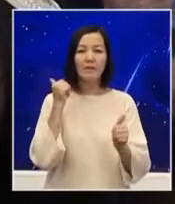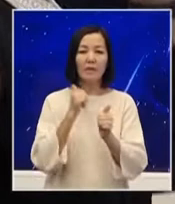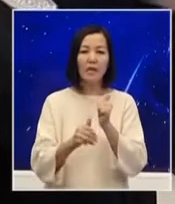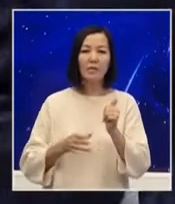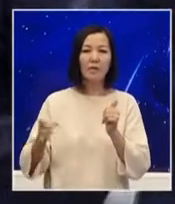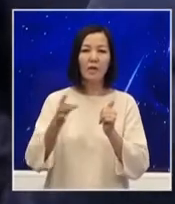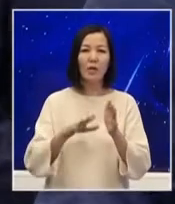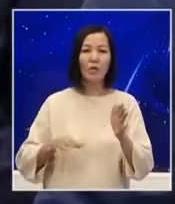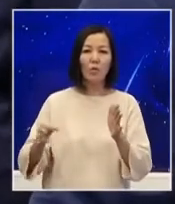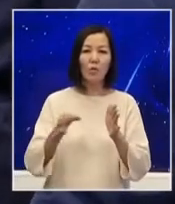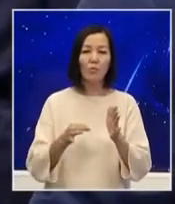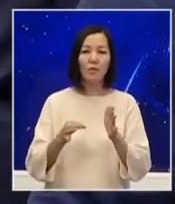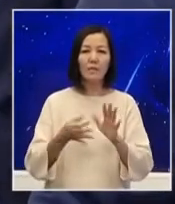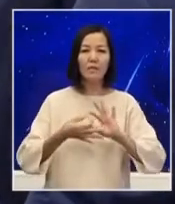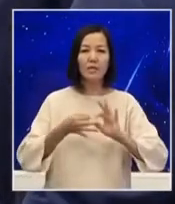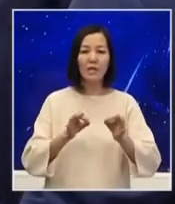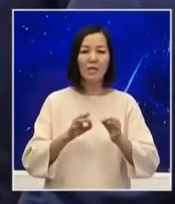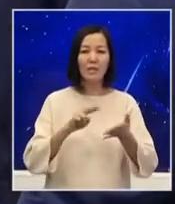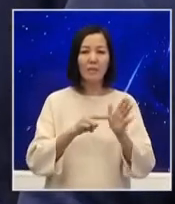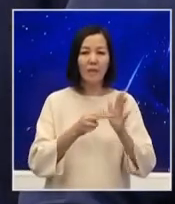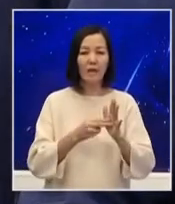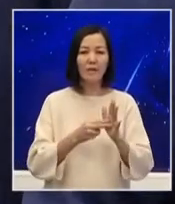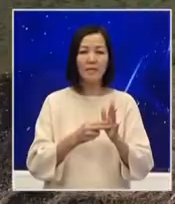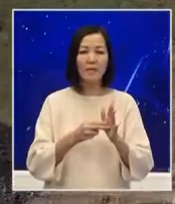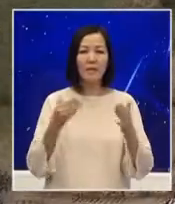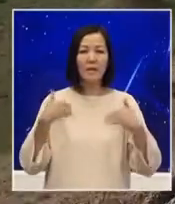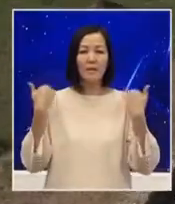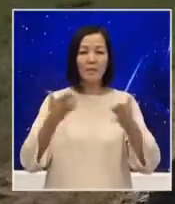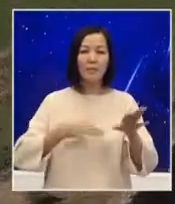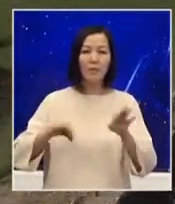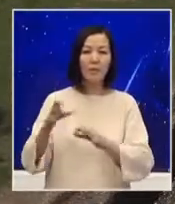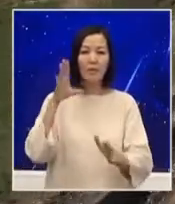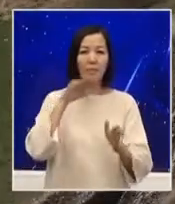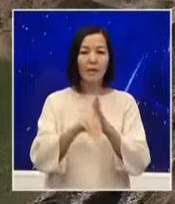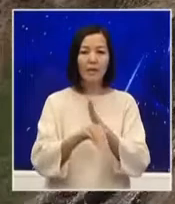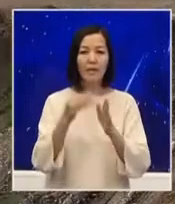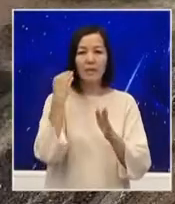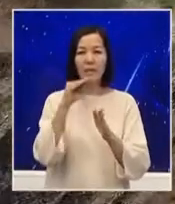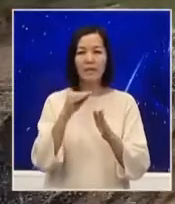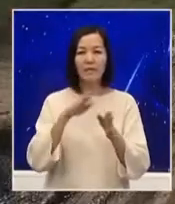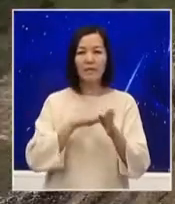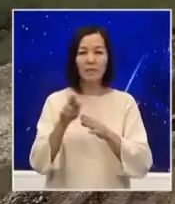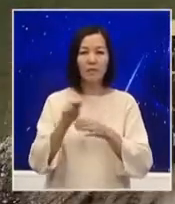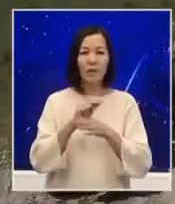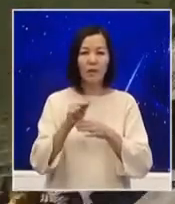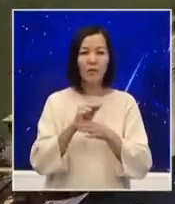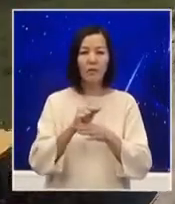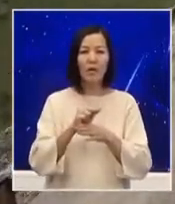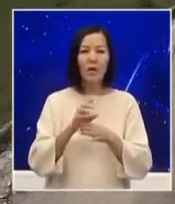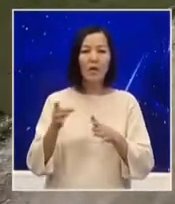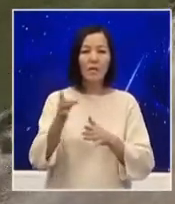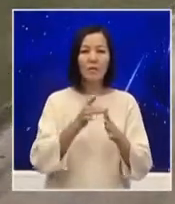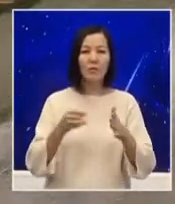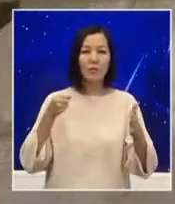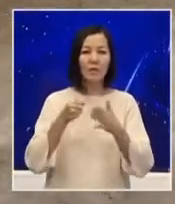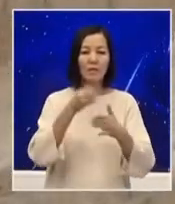области прорабатываются логистические узлы. Согласно презентованному проекту, предлагается качественный ремонт автодорог от республиканских трасс до всех